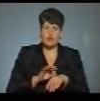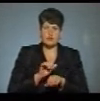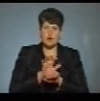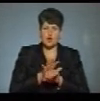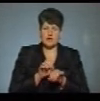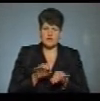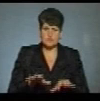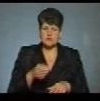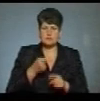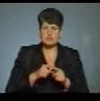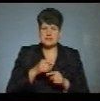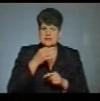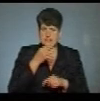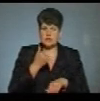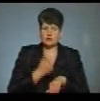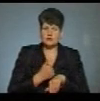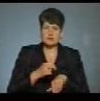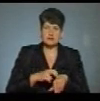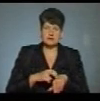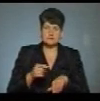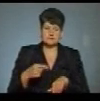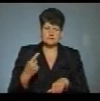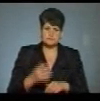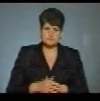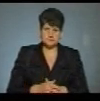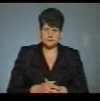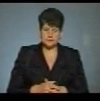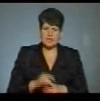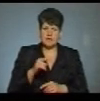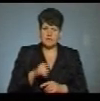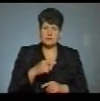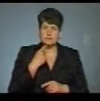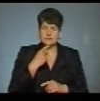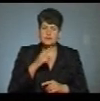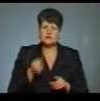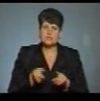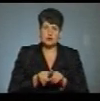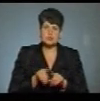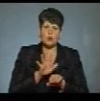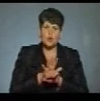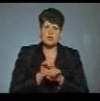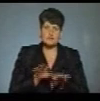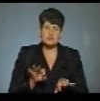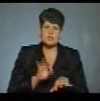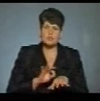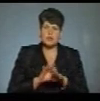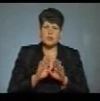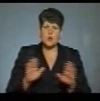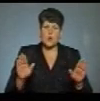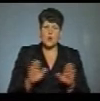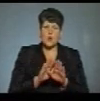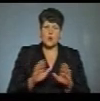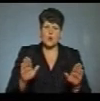Про це розповіла головна санітарна лікарка Тернопільщини Оксана Чайчук. За її словами, також на коронавірус захворіли хористи церков